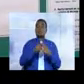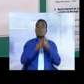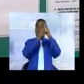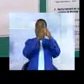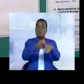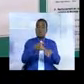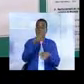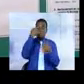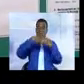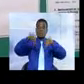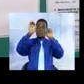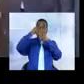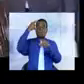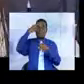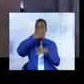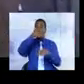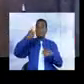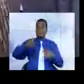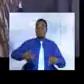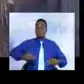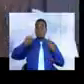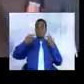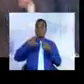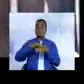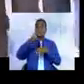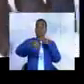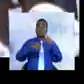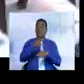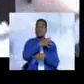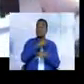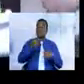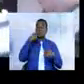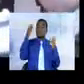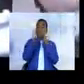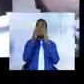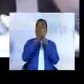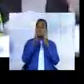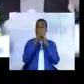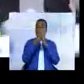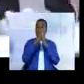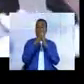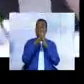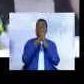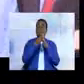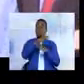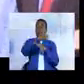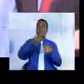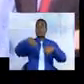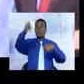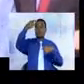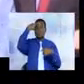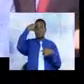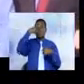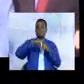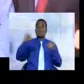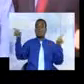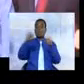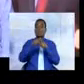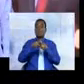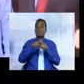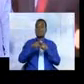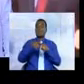important pour le mieux-être des populations et je félicite bien évidemment tout le gouvernement, mais également